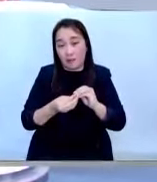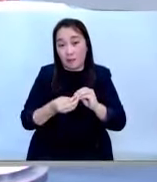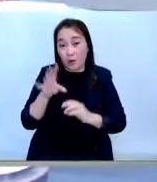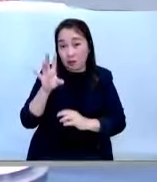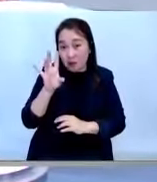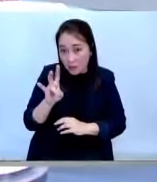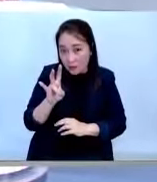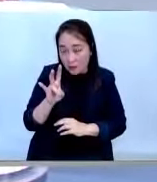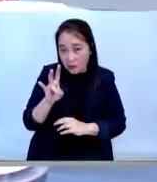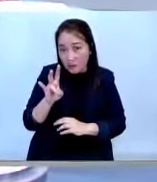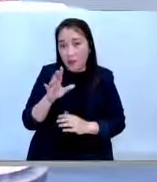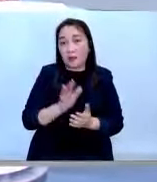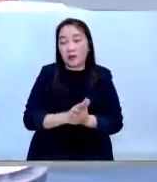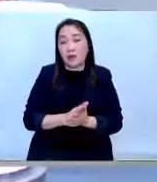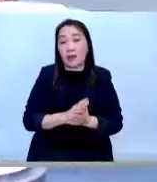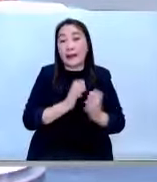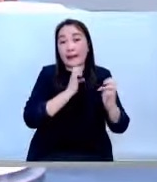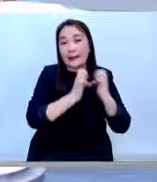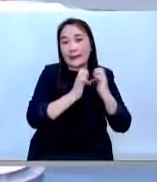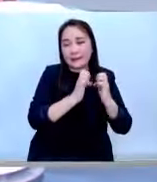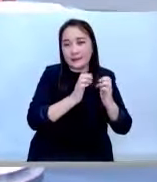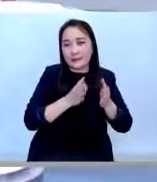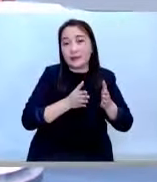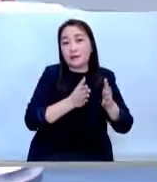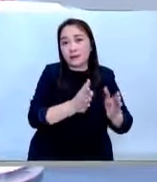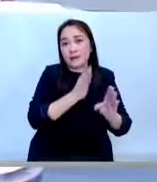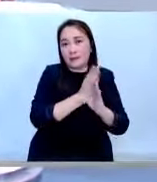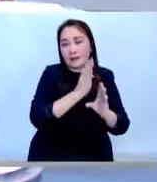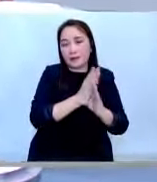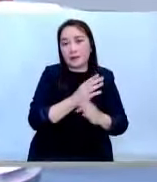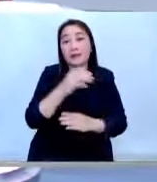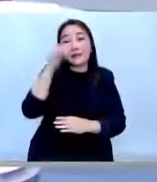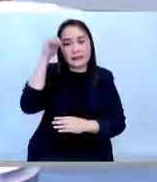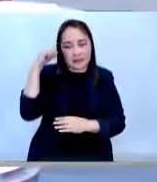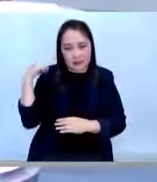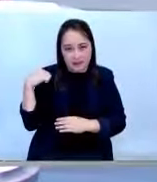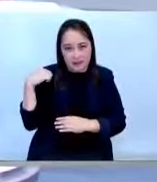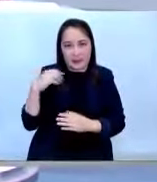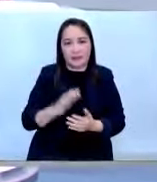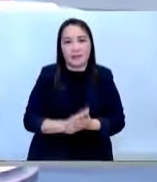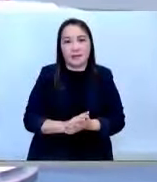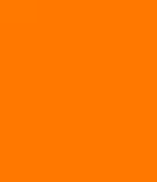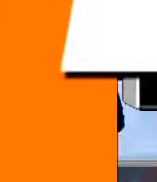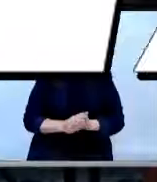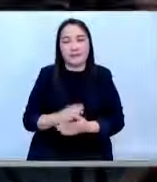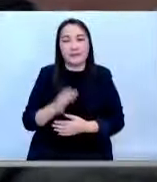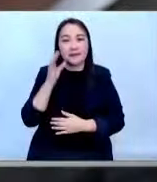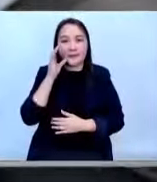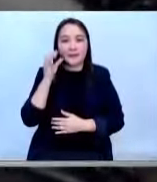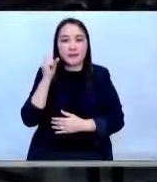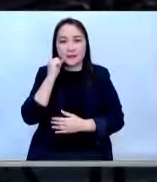na dumaan sa EDSA busway kahapon. Nasa frontline ng balitang yan si Camille Samonte.